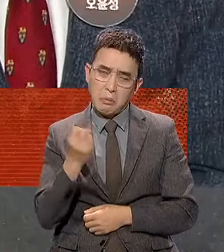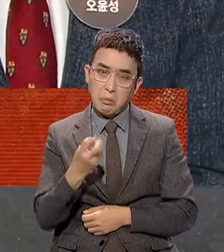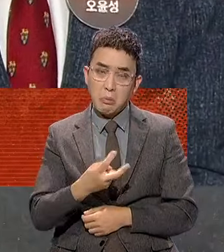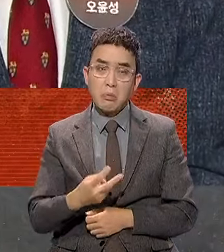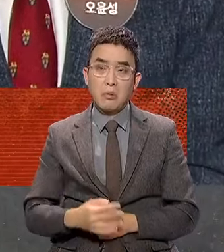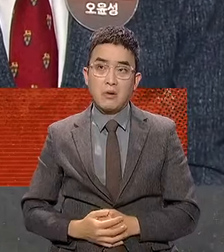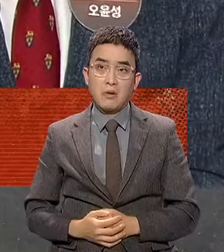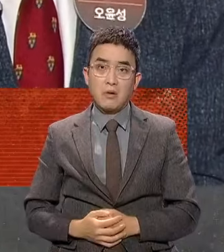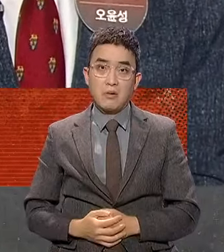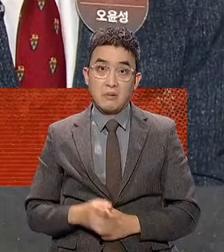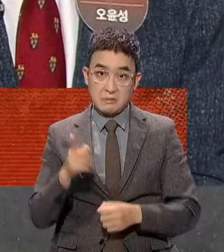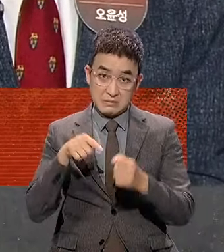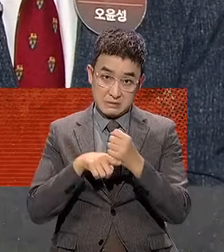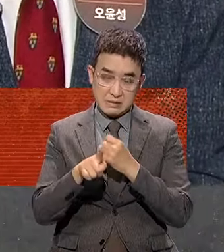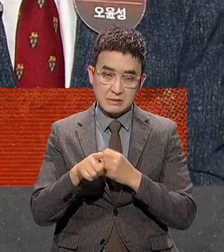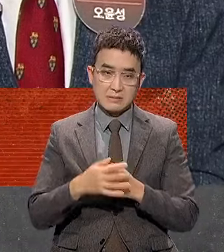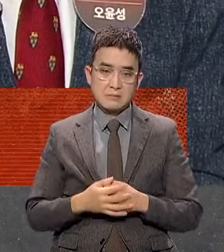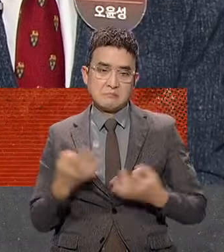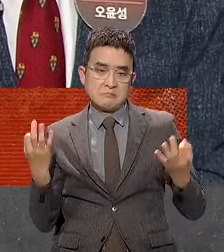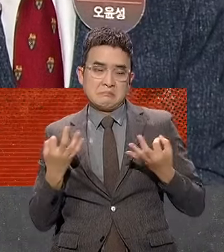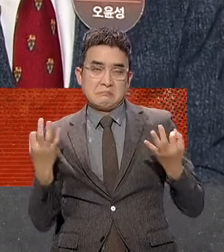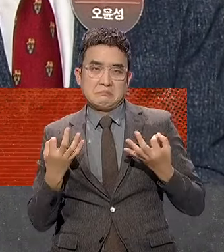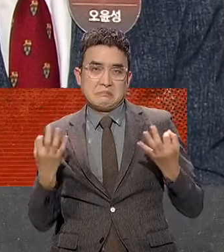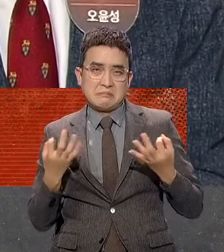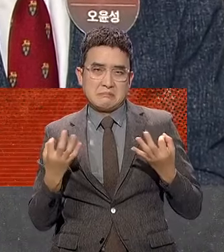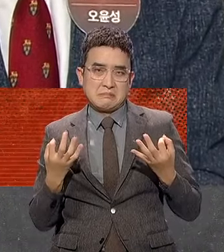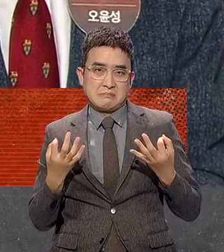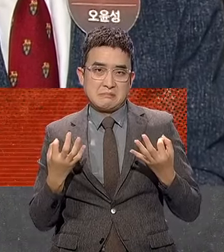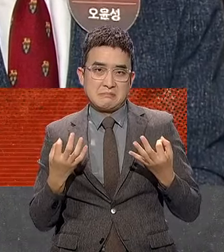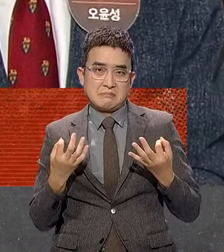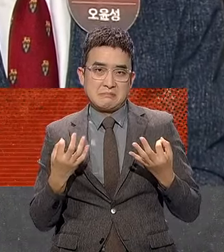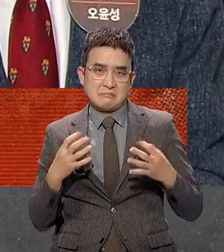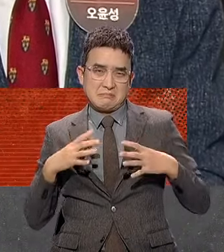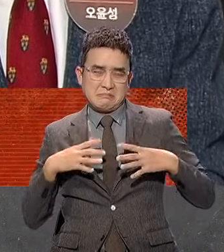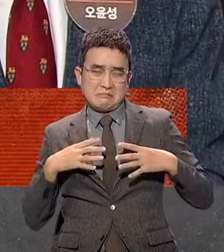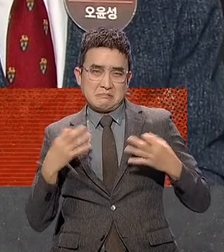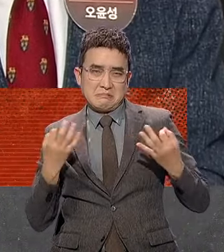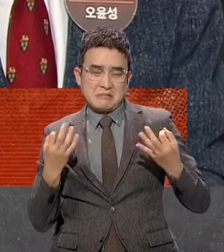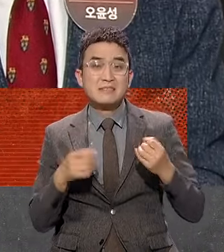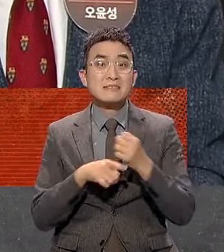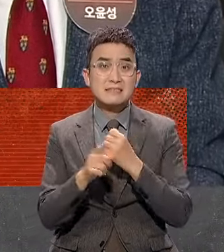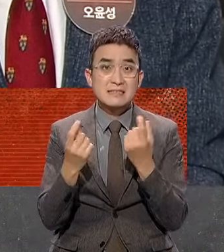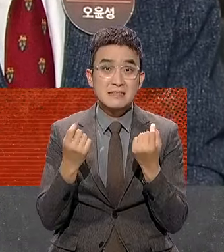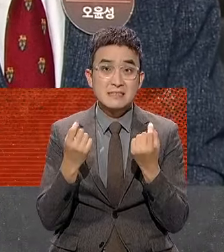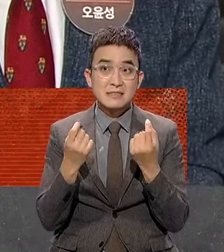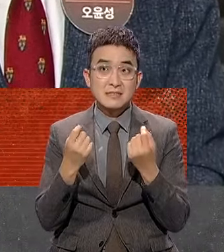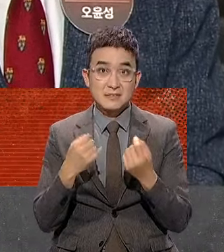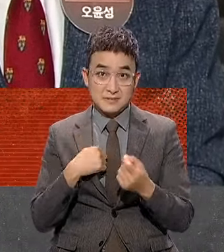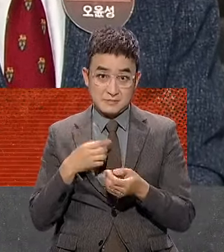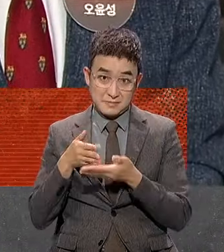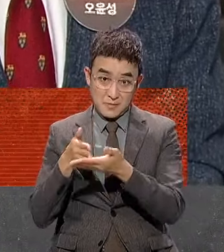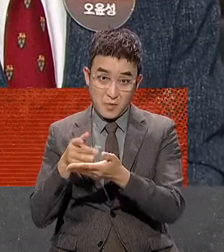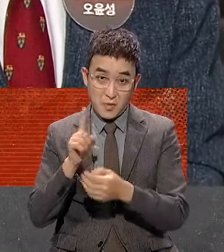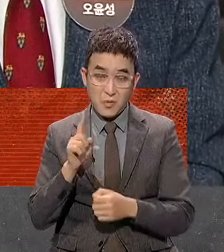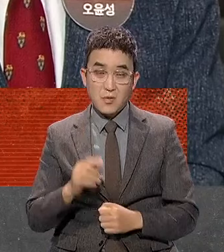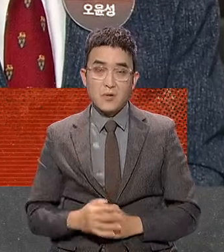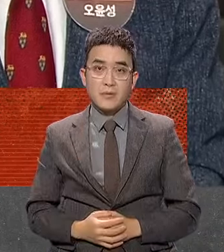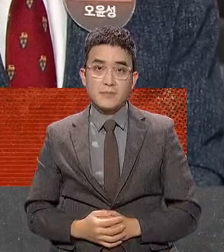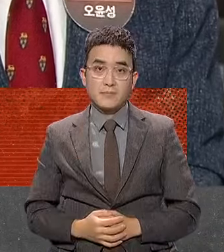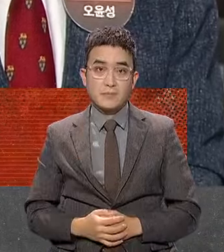과시하는 거죠 어떻게 보면 좀 나되는 것도 있는 것이고 저는 이렇게 좀 제의를 하고 싶습니다